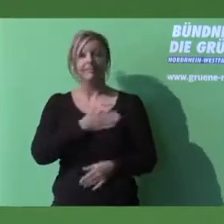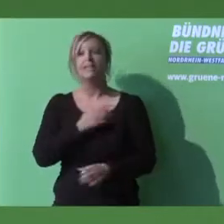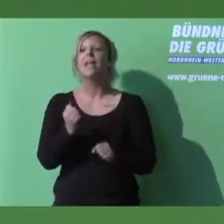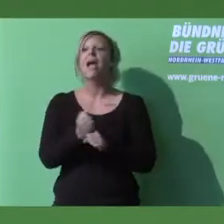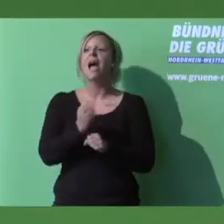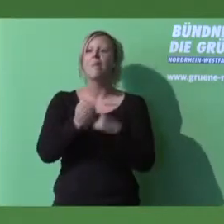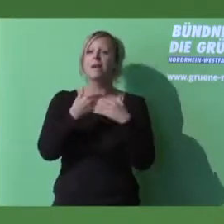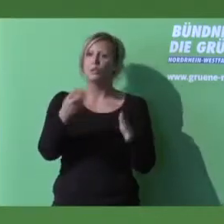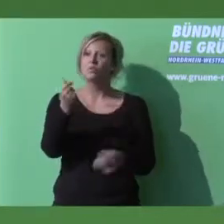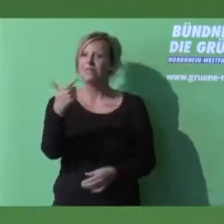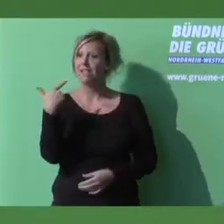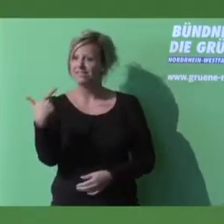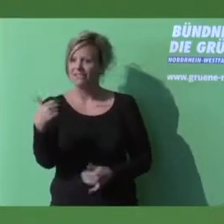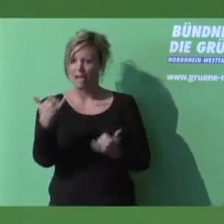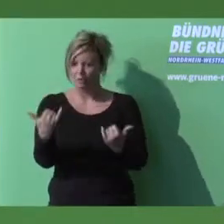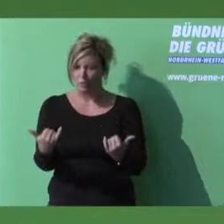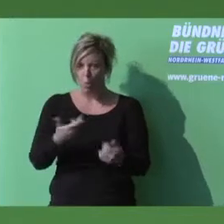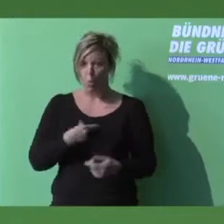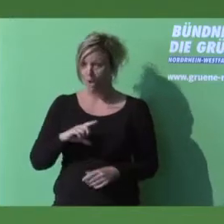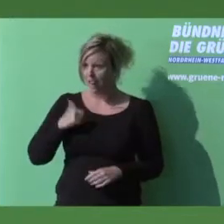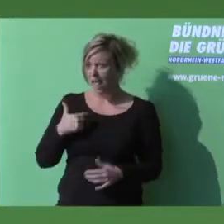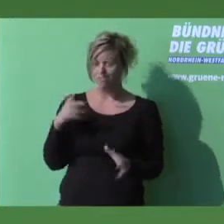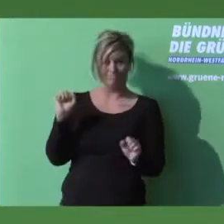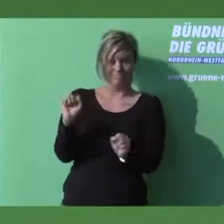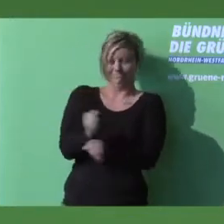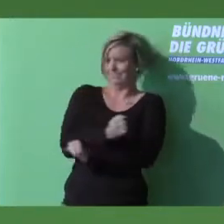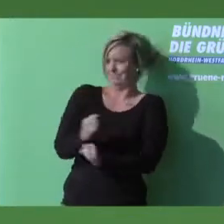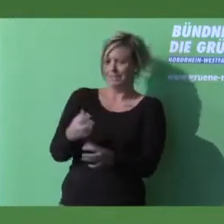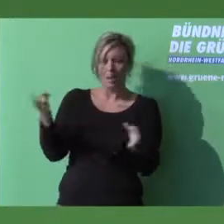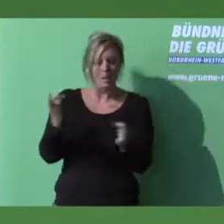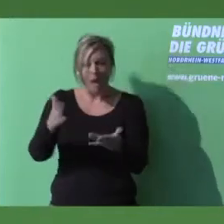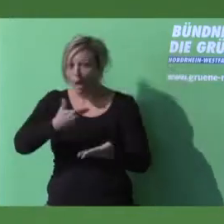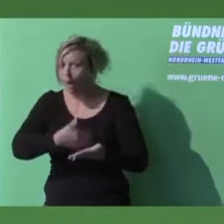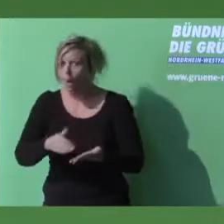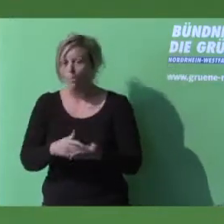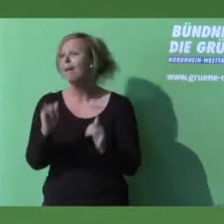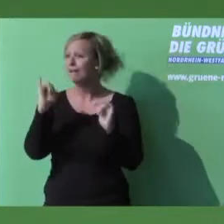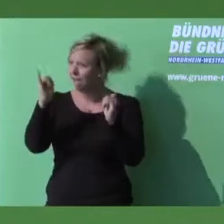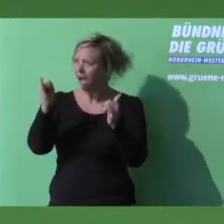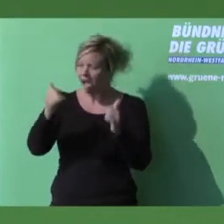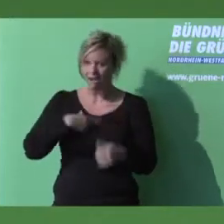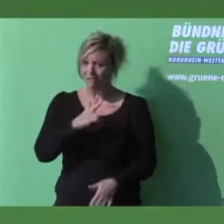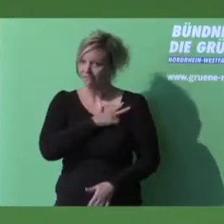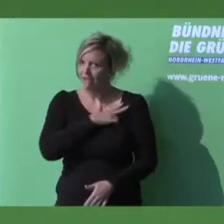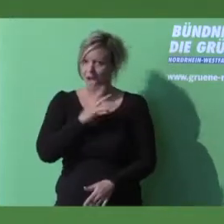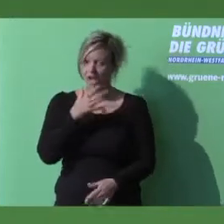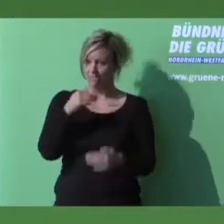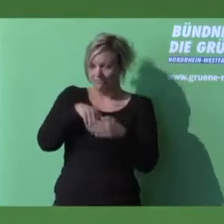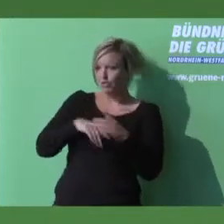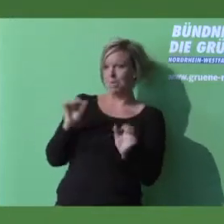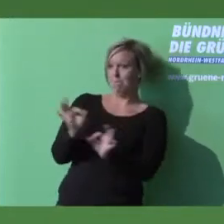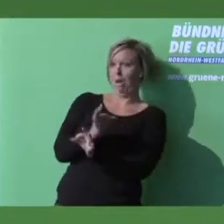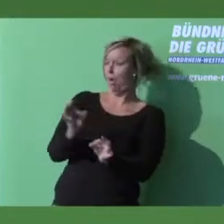in dieser Form nicht leben kann und dass das erhöht werden muss. Da müssen wir uns nicht verstecken.